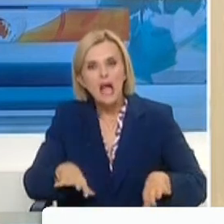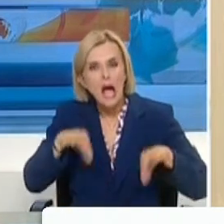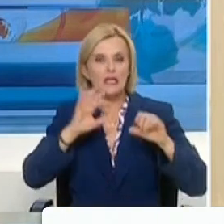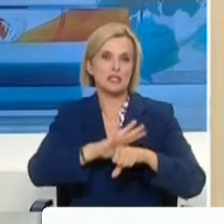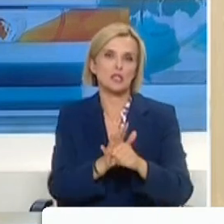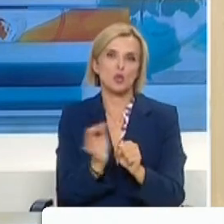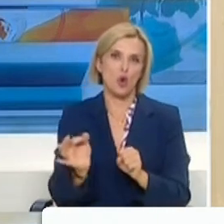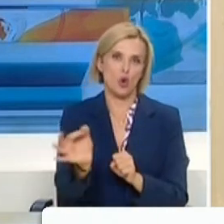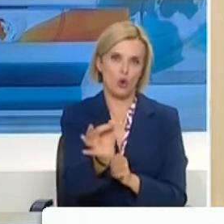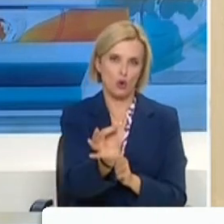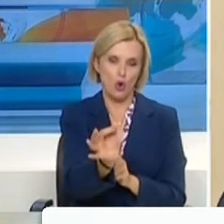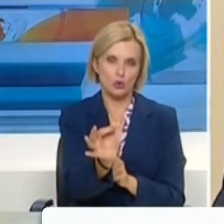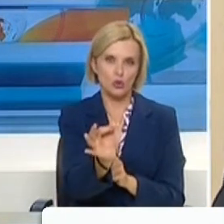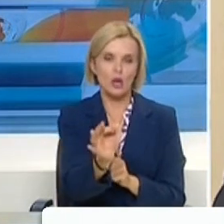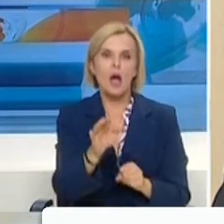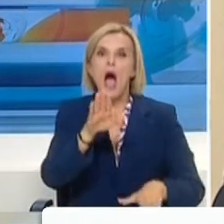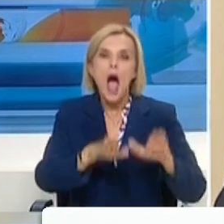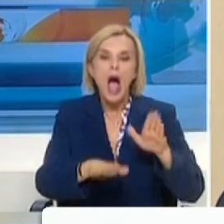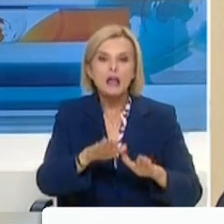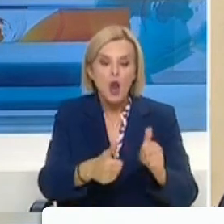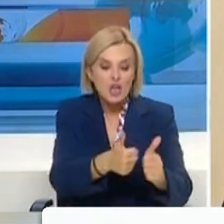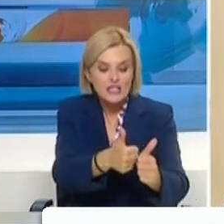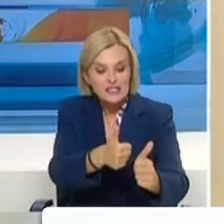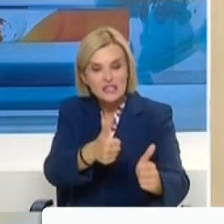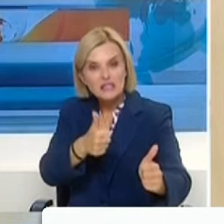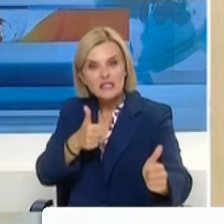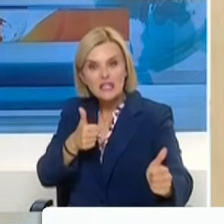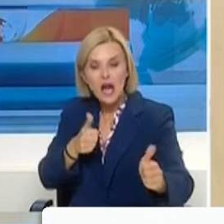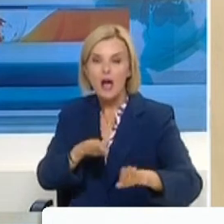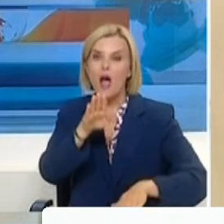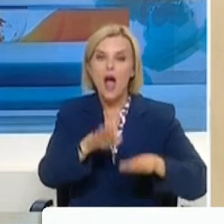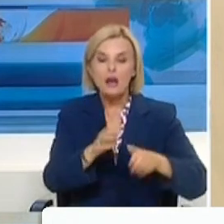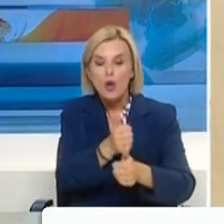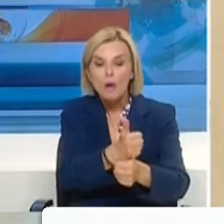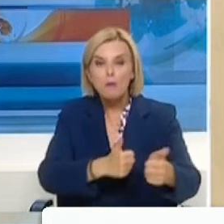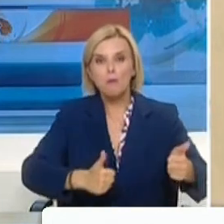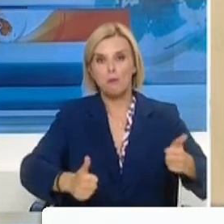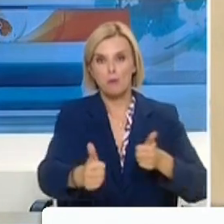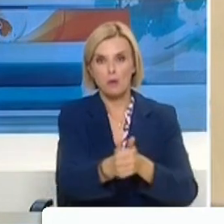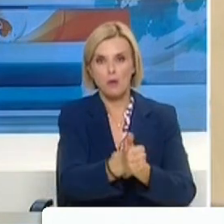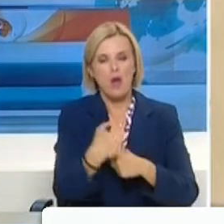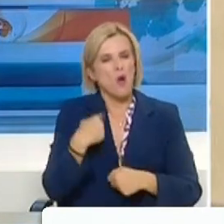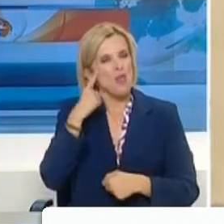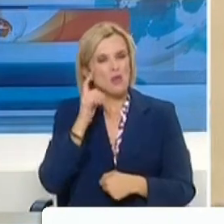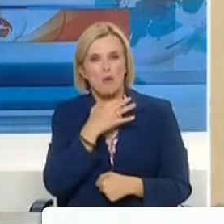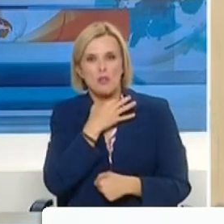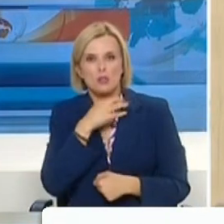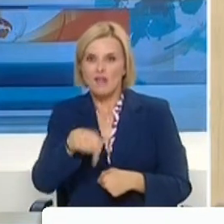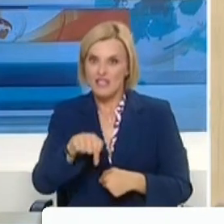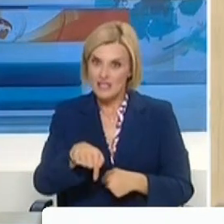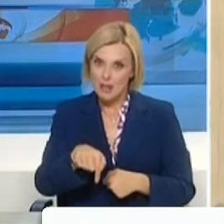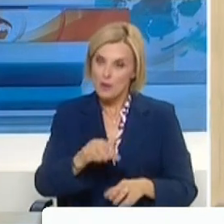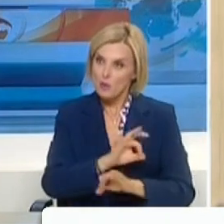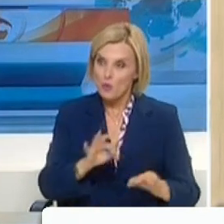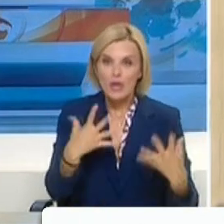είχαν τα επείγοντα χειρουργεία και τώρα έχουν. Δεν νομίζω ότι υπάρχει επείγον χειρουργείο το οποίο δεν έχει διεξαχθεί